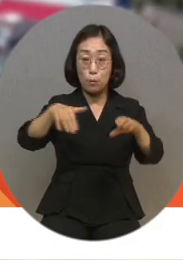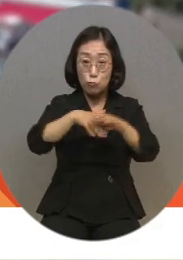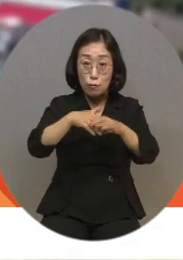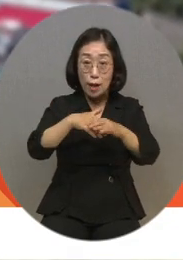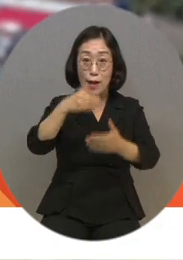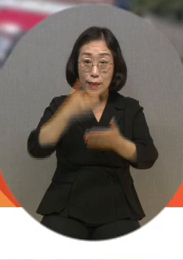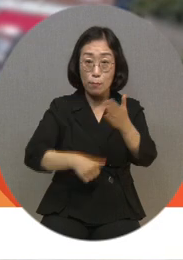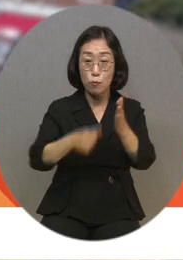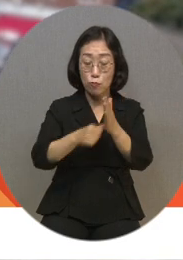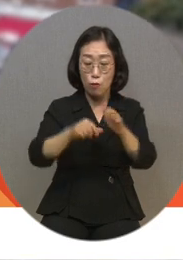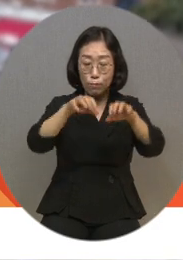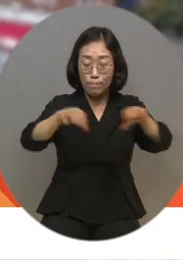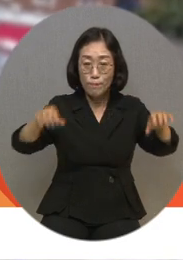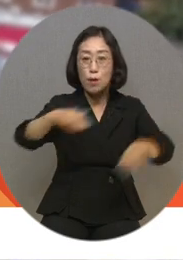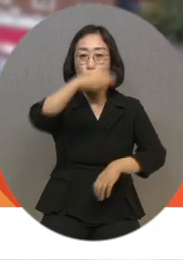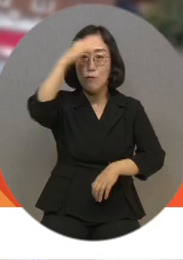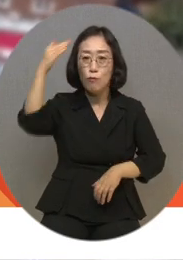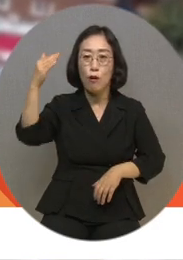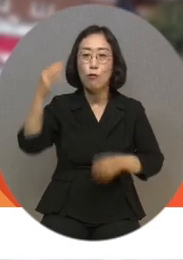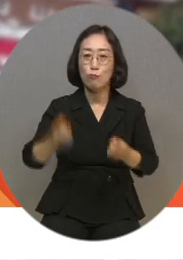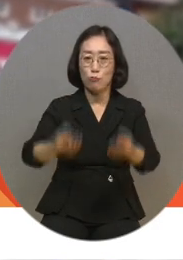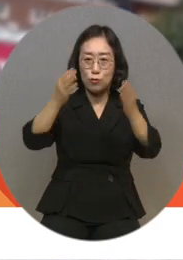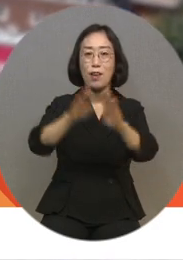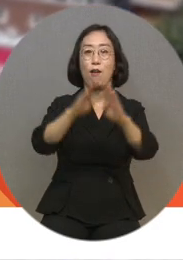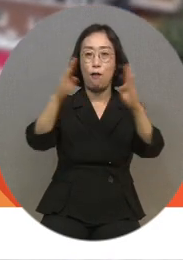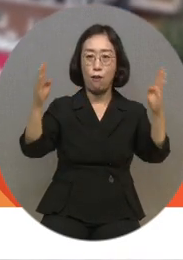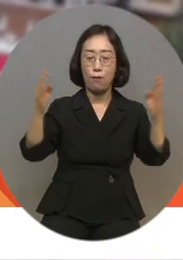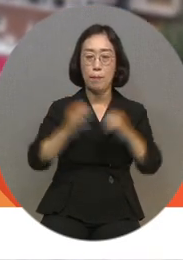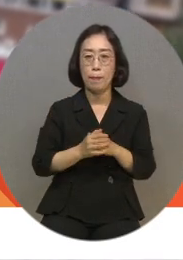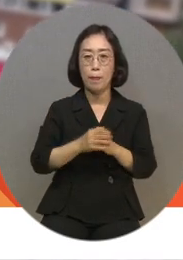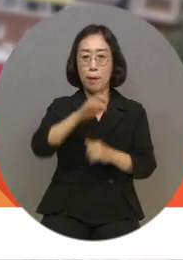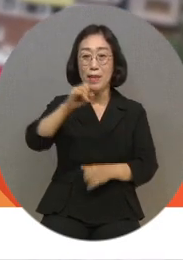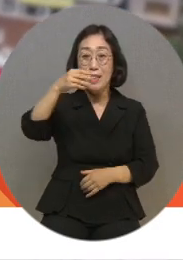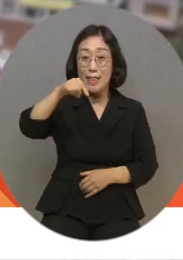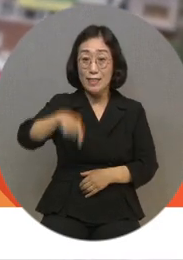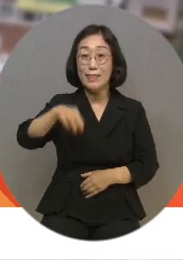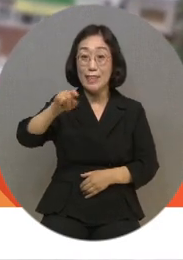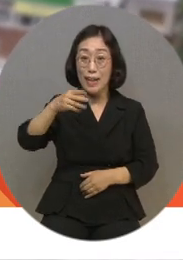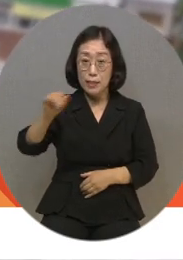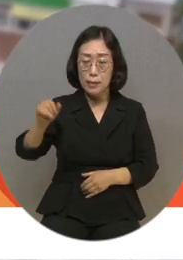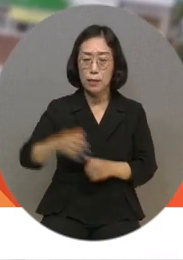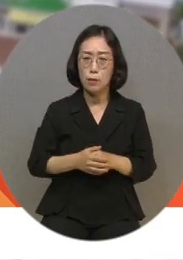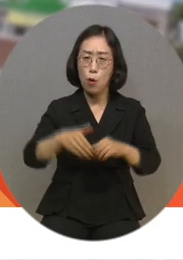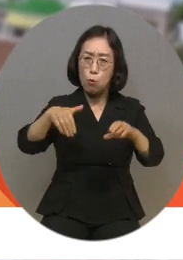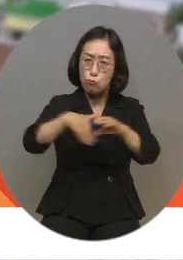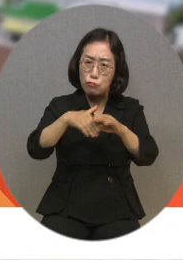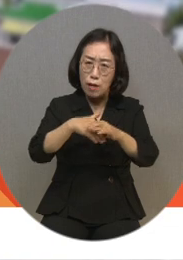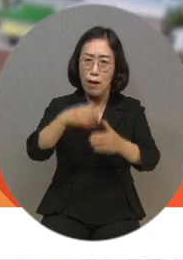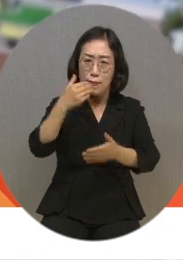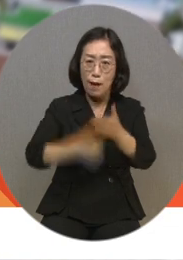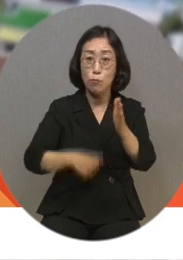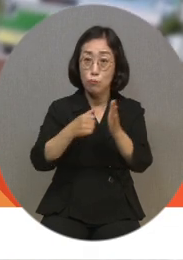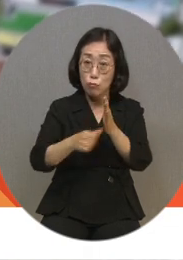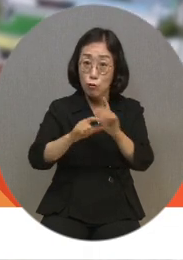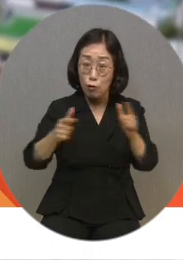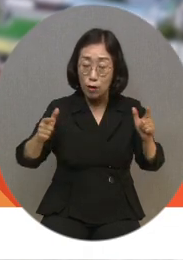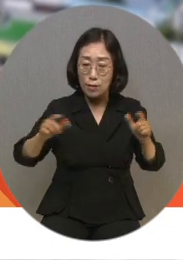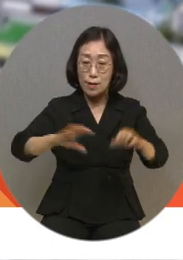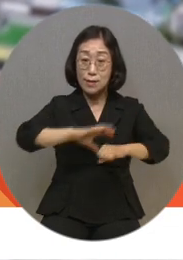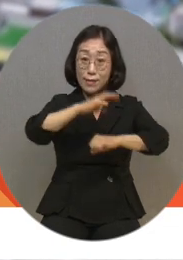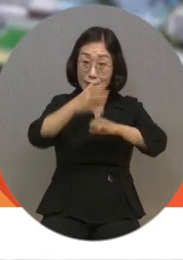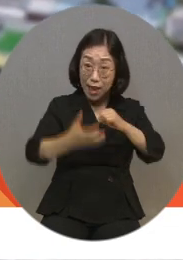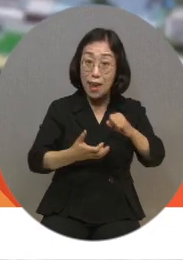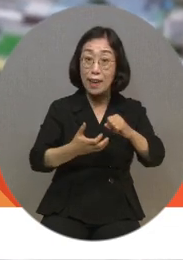행사를 연다고 밝혔습니다이 행사는 미 등 백제 역사 유적지가 유네스코 세계 유산에